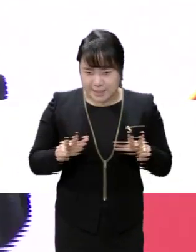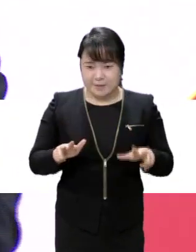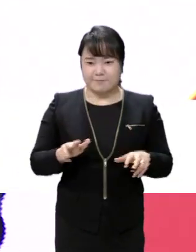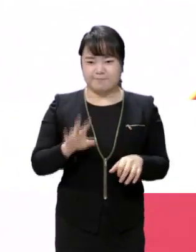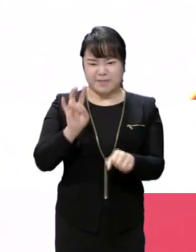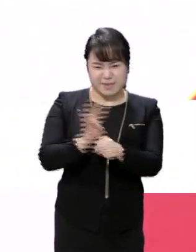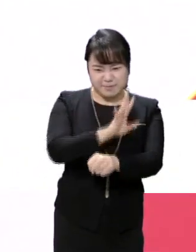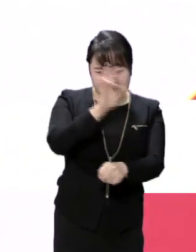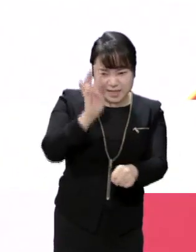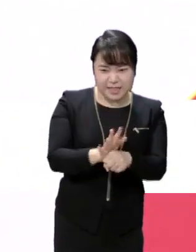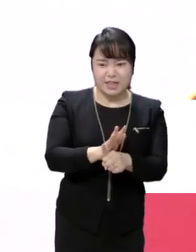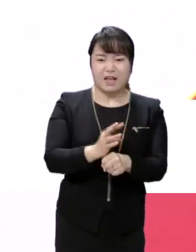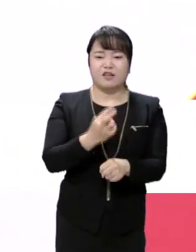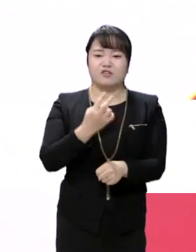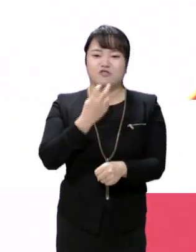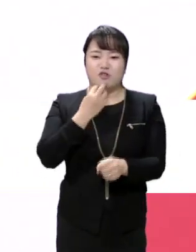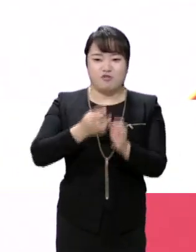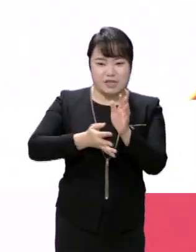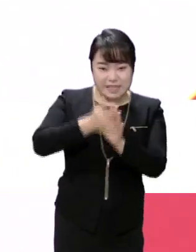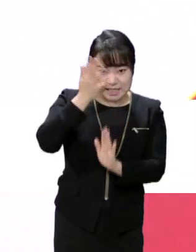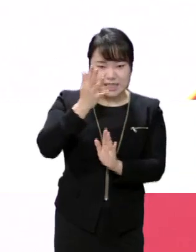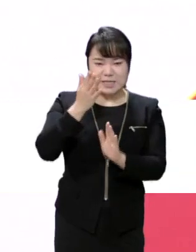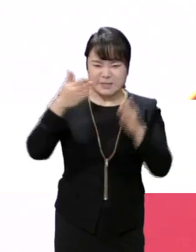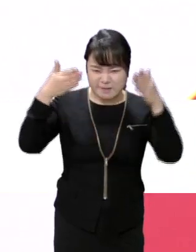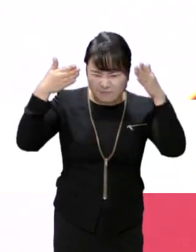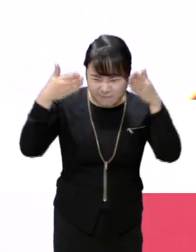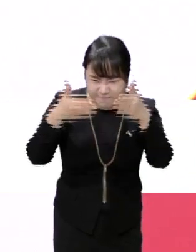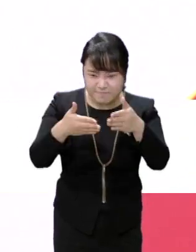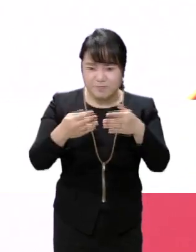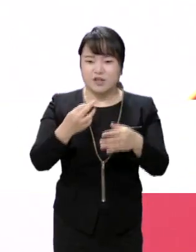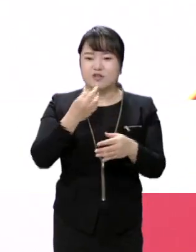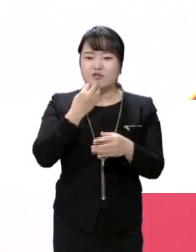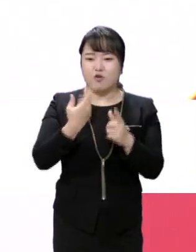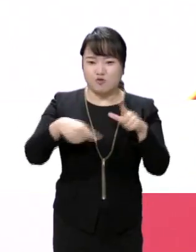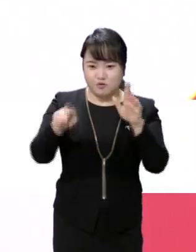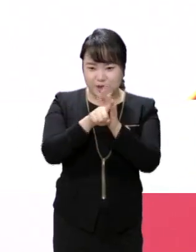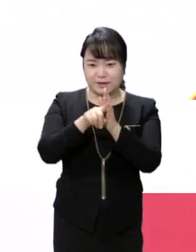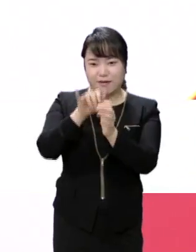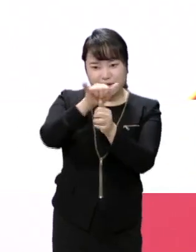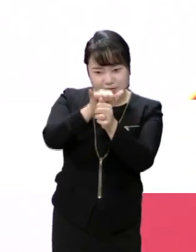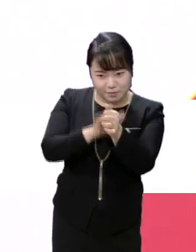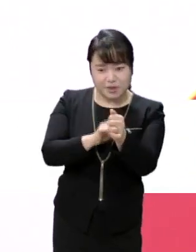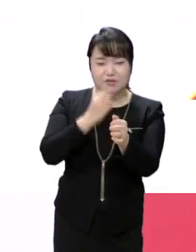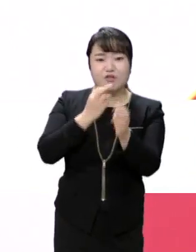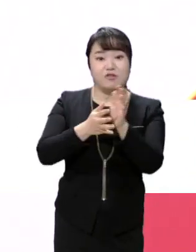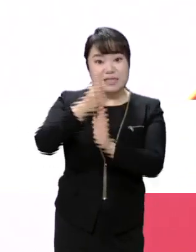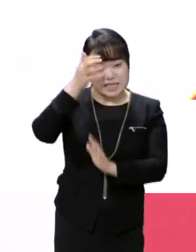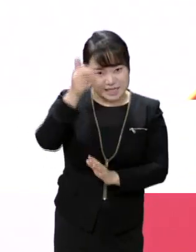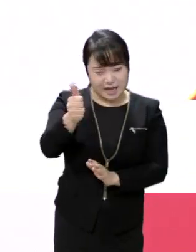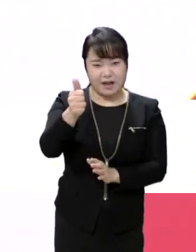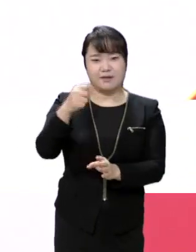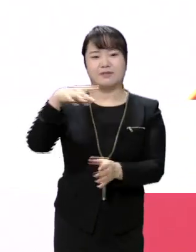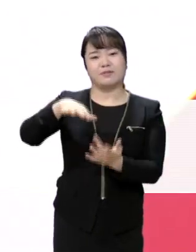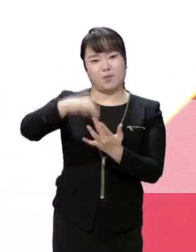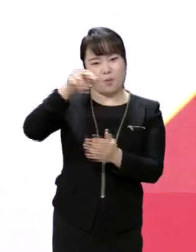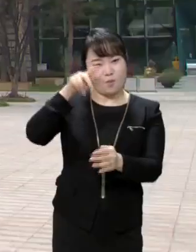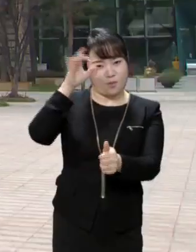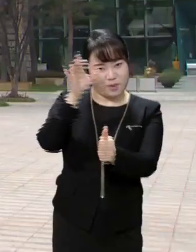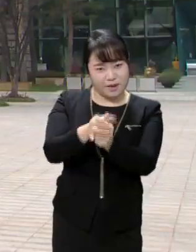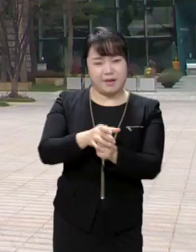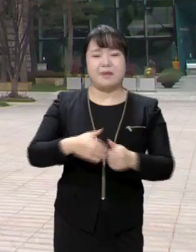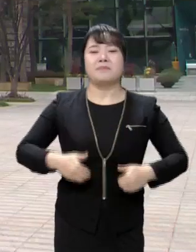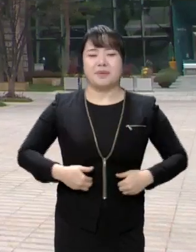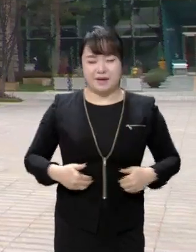오르지 성공한 심한 을 살까 고 서울 내 섞이는 서울시장이 귀여워 합니다